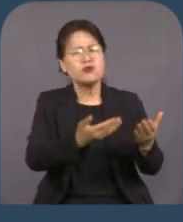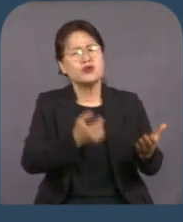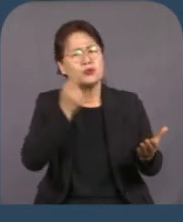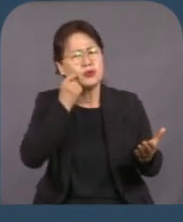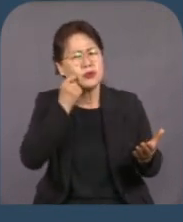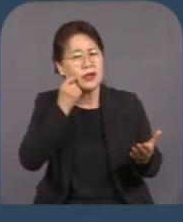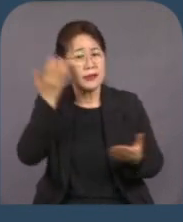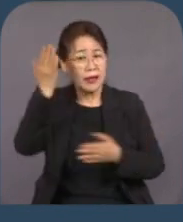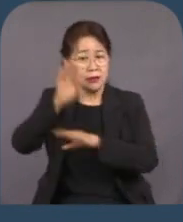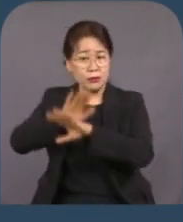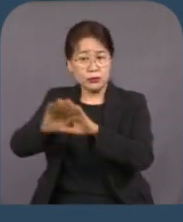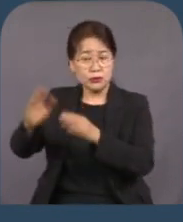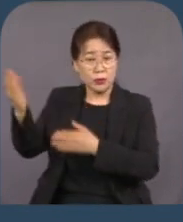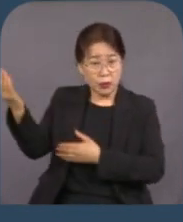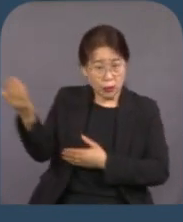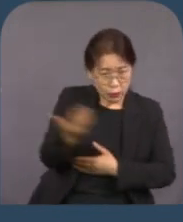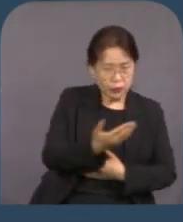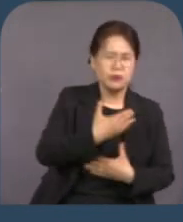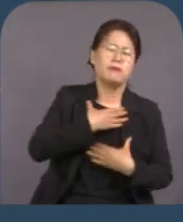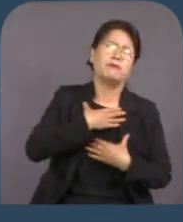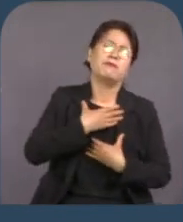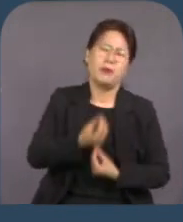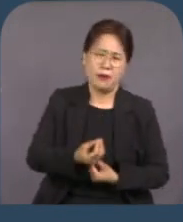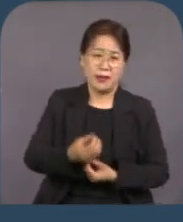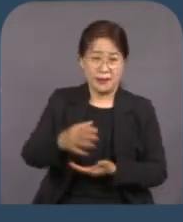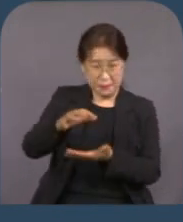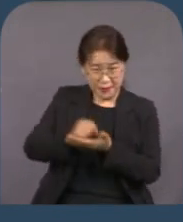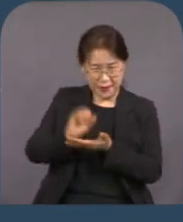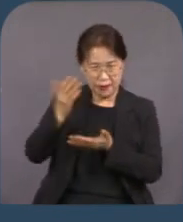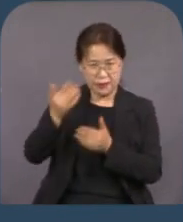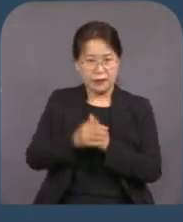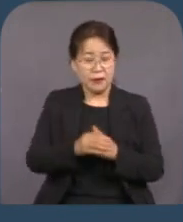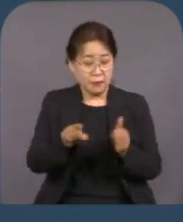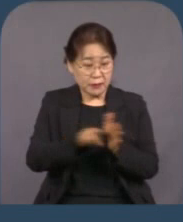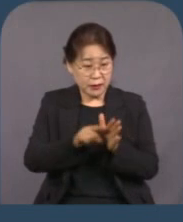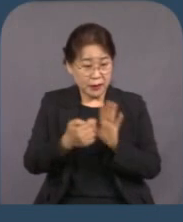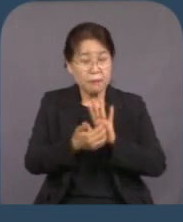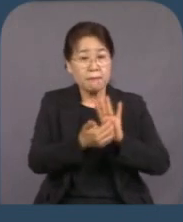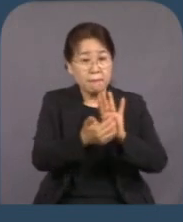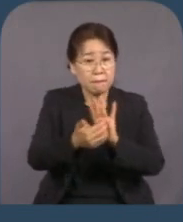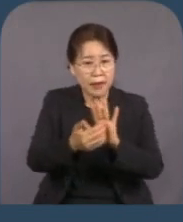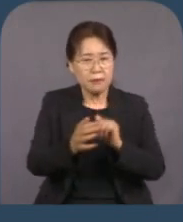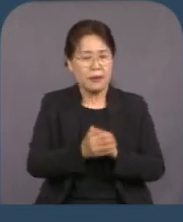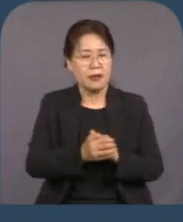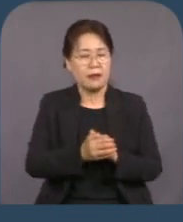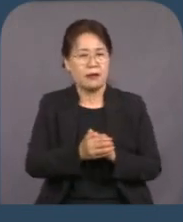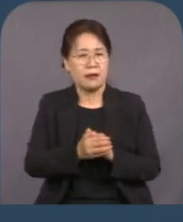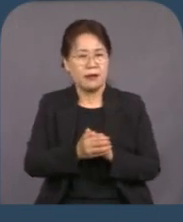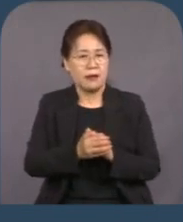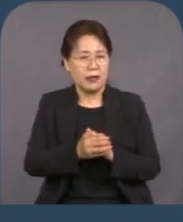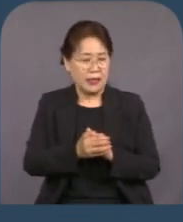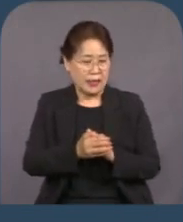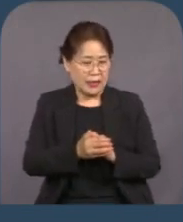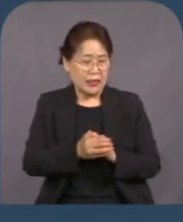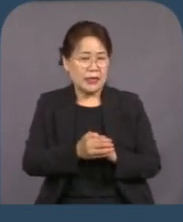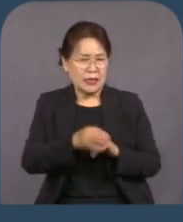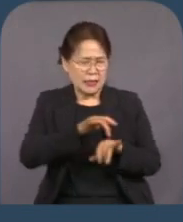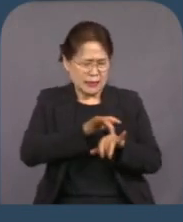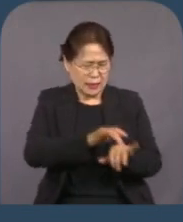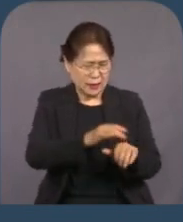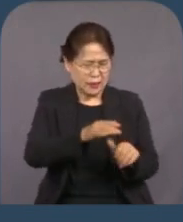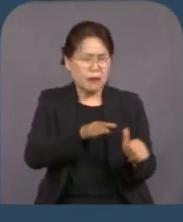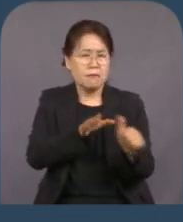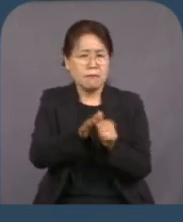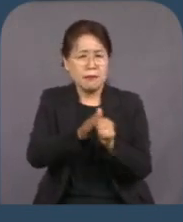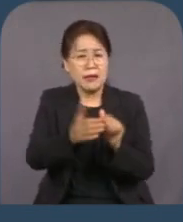하늘로부터 임하는 평안을 갖는 것이죠 믿음의 방패는 사탄의 불화살을 막아내는 믿음을